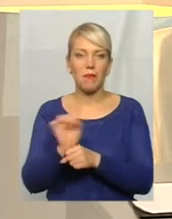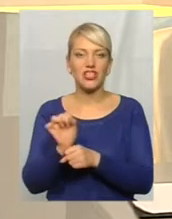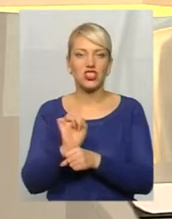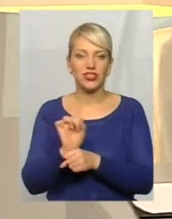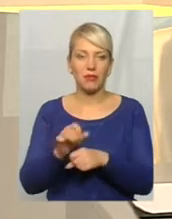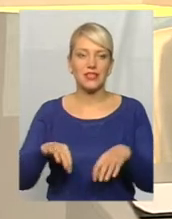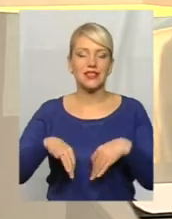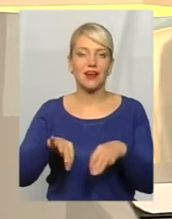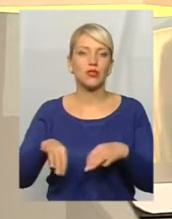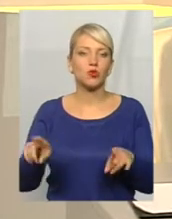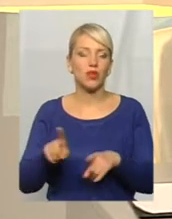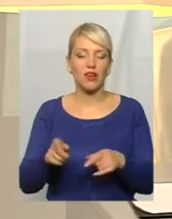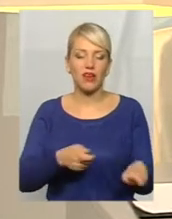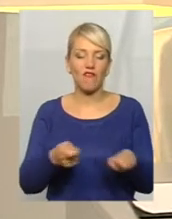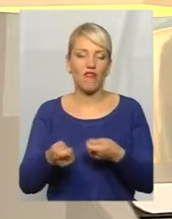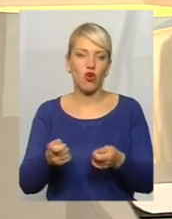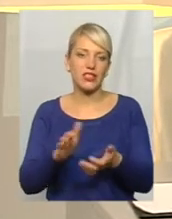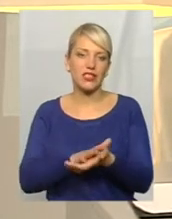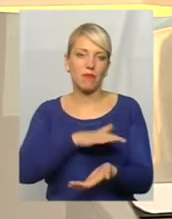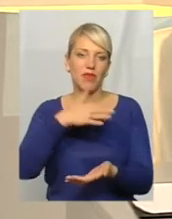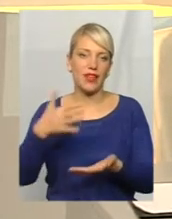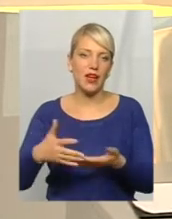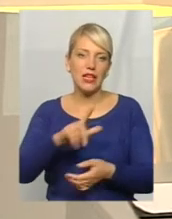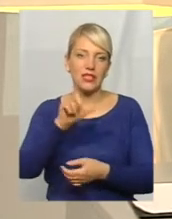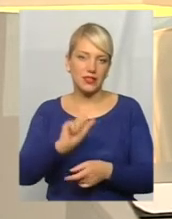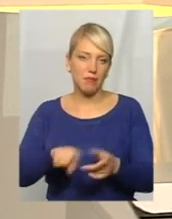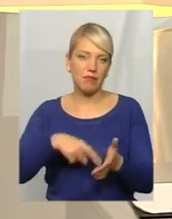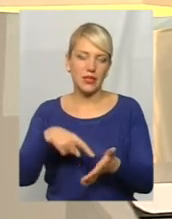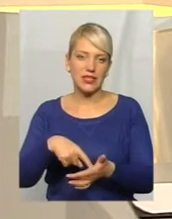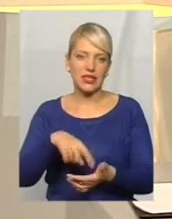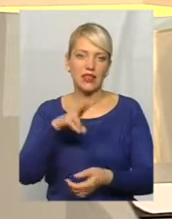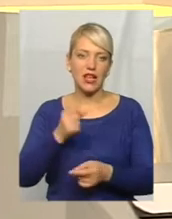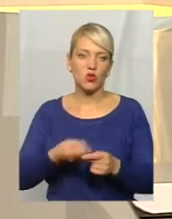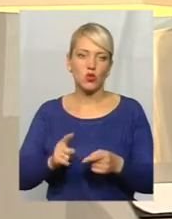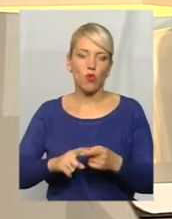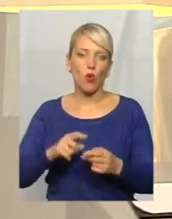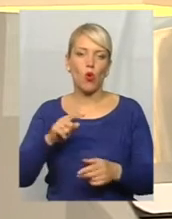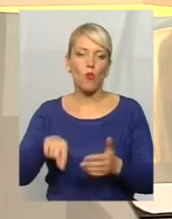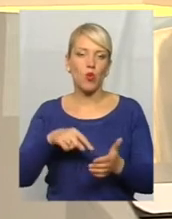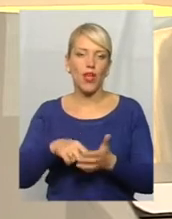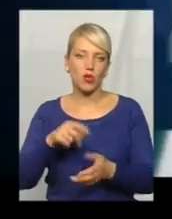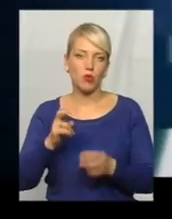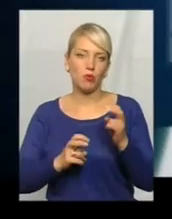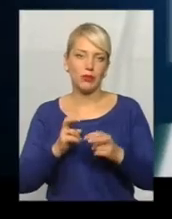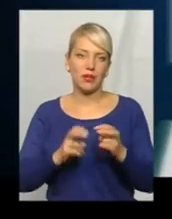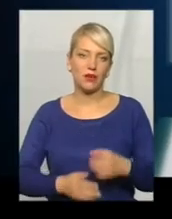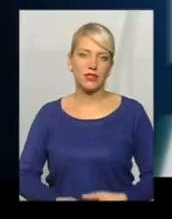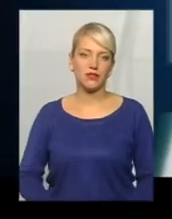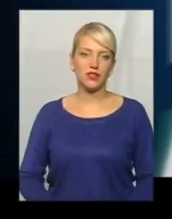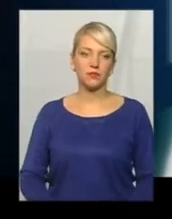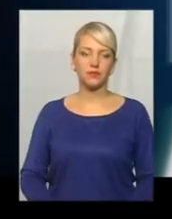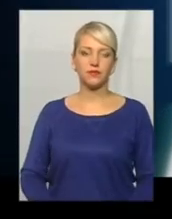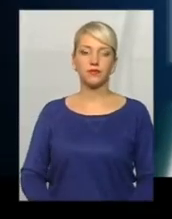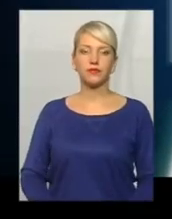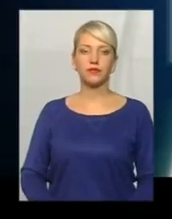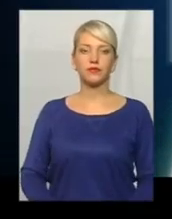з транспортом, який вивозить сміття з міста на цьому комунальному підприємстві?